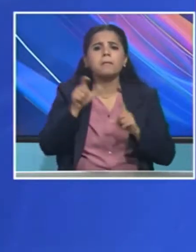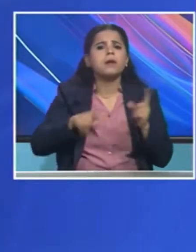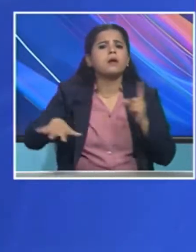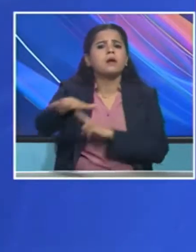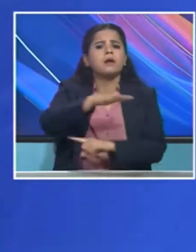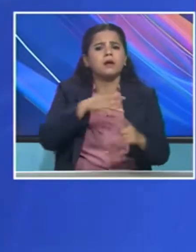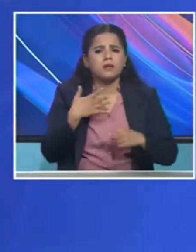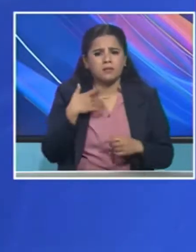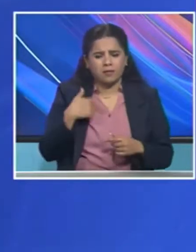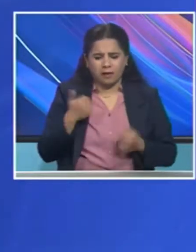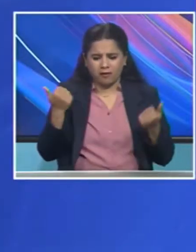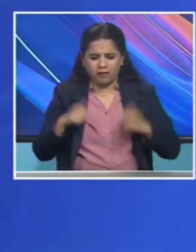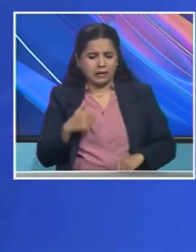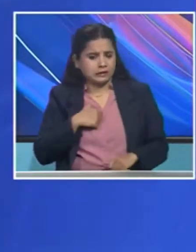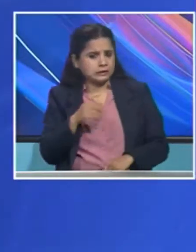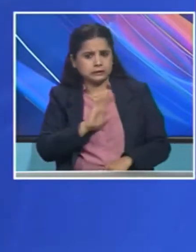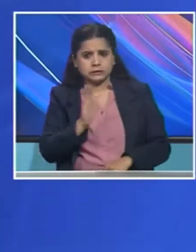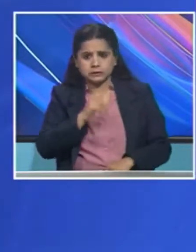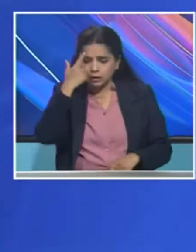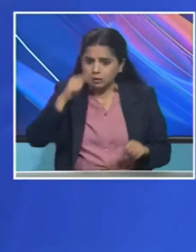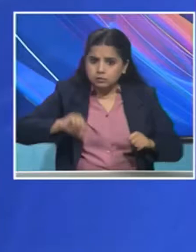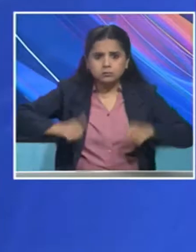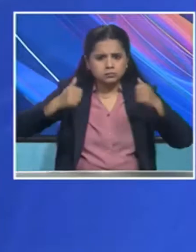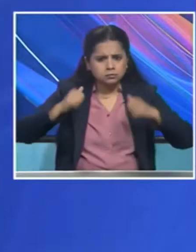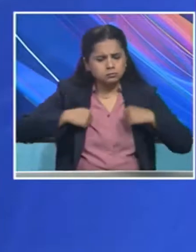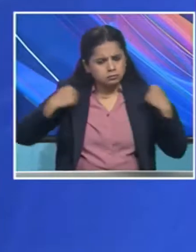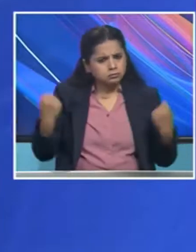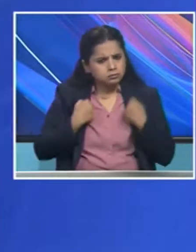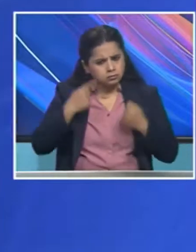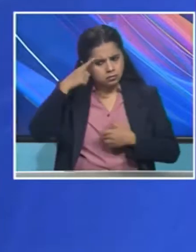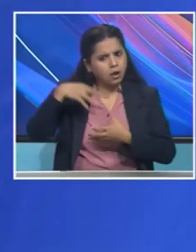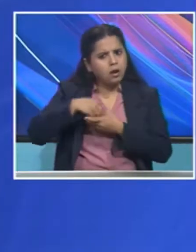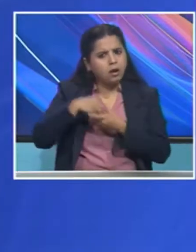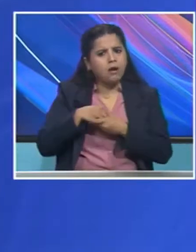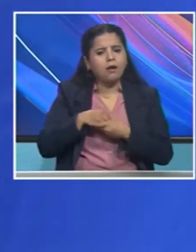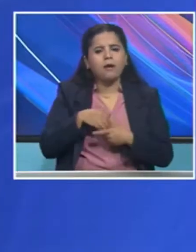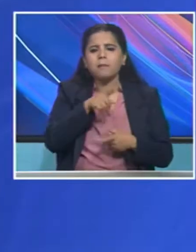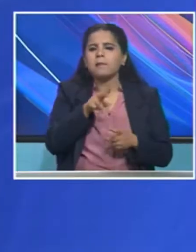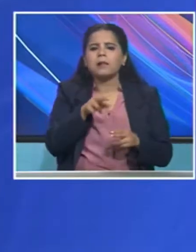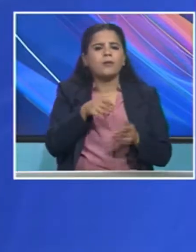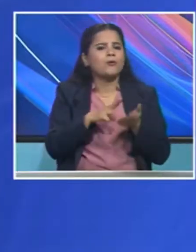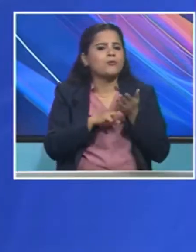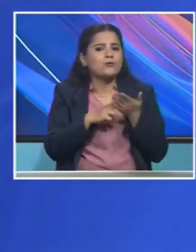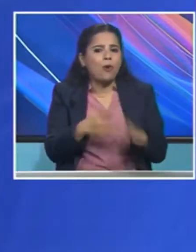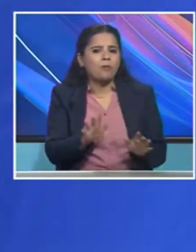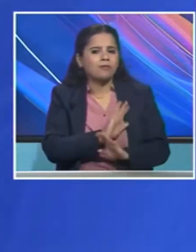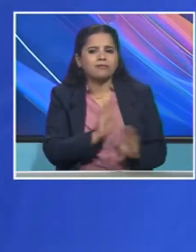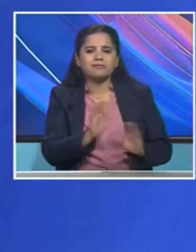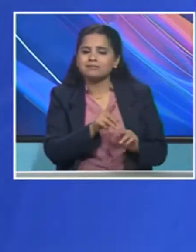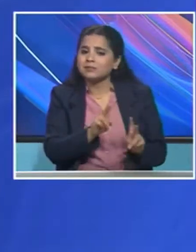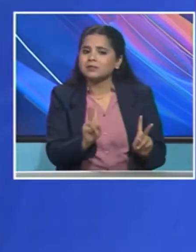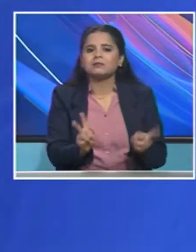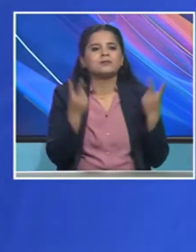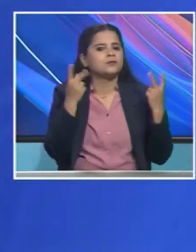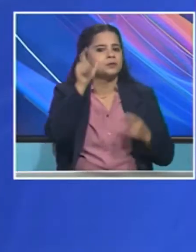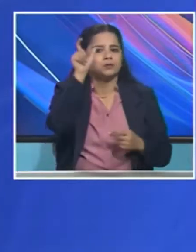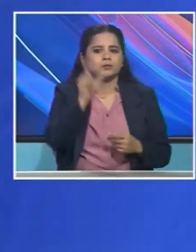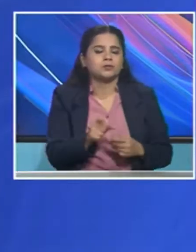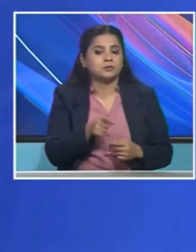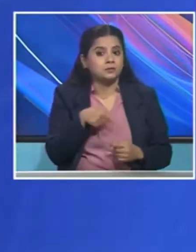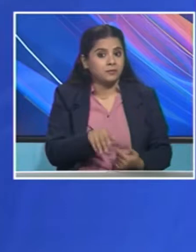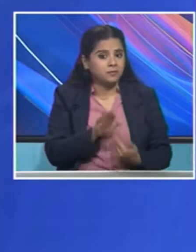का जज्बा जब होता है तब व्यक्ति असाधारण बन जाता है। आज कुछ देर